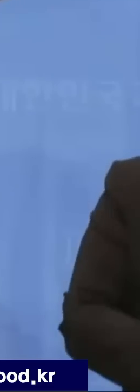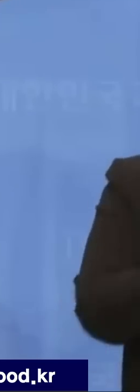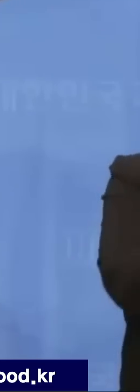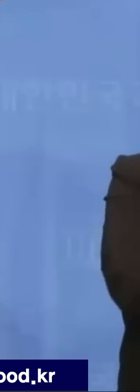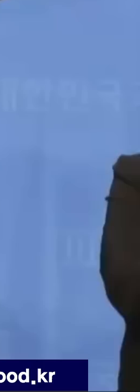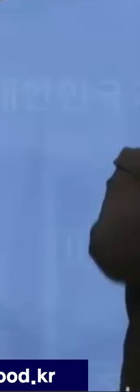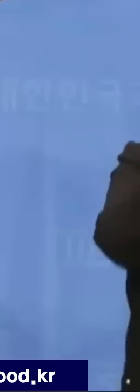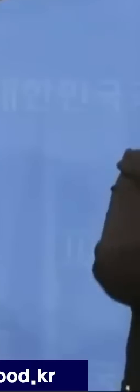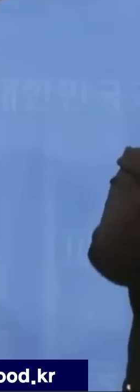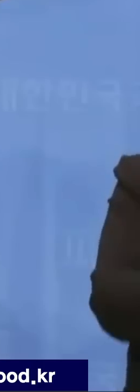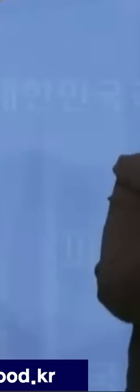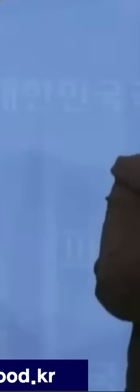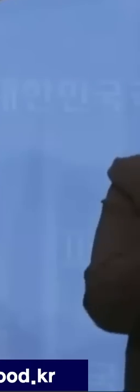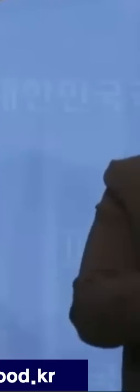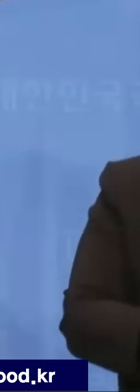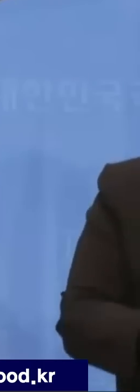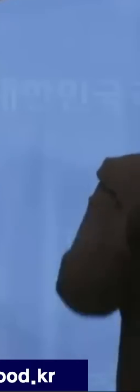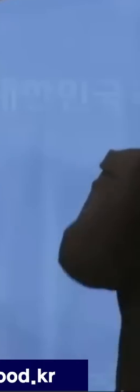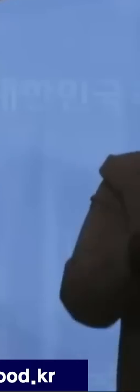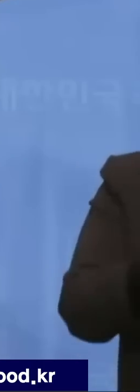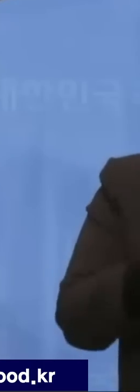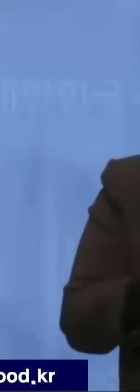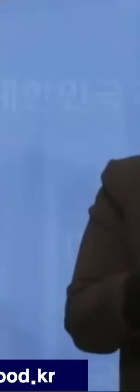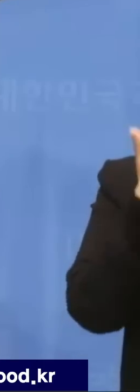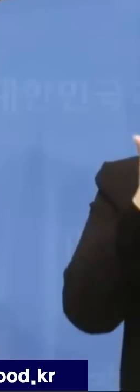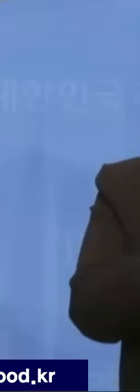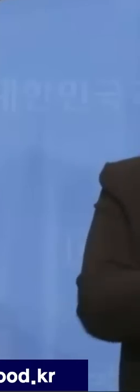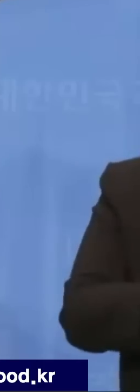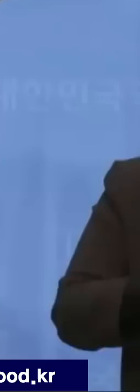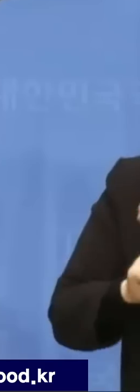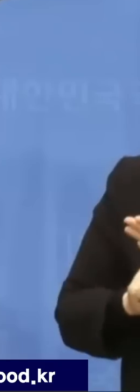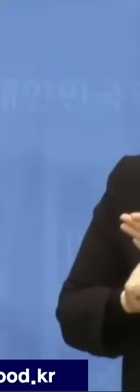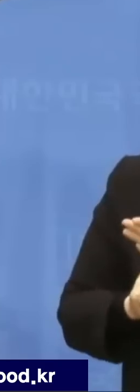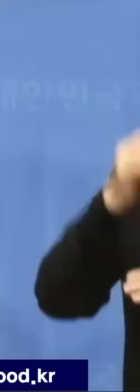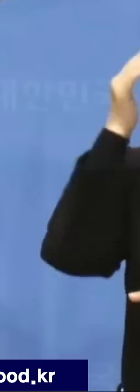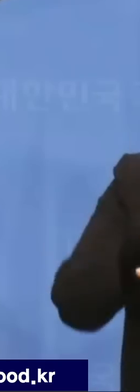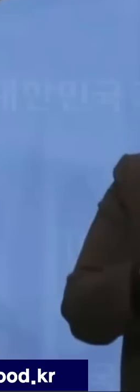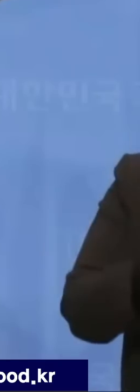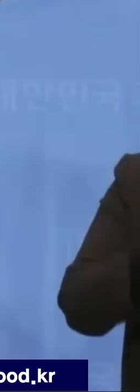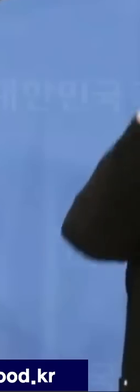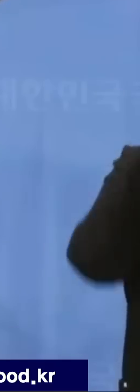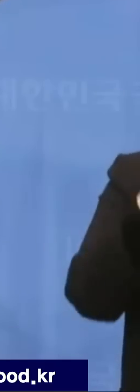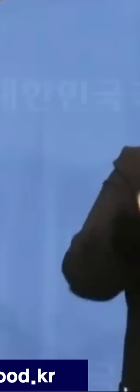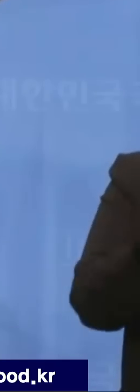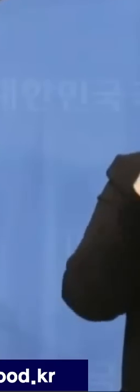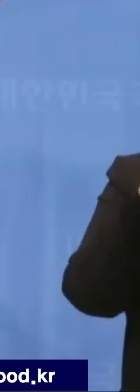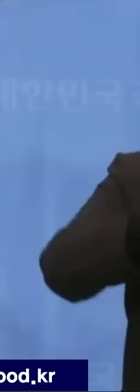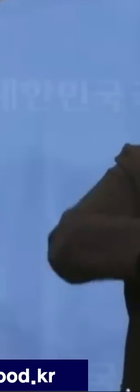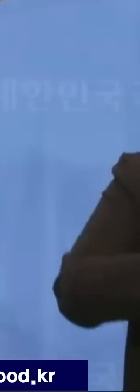MB의 범죄 행위는 사법부에 의해 백일화에 드러났으면서 징역 17년, 벌금